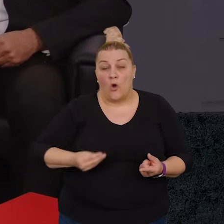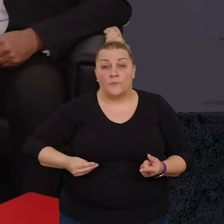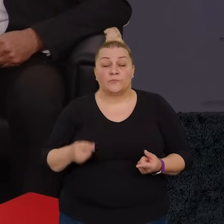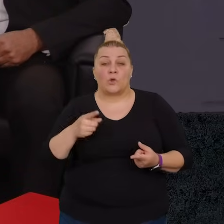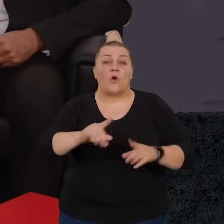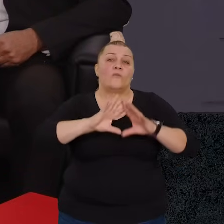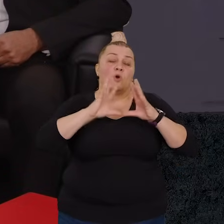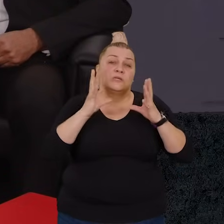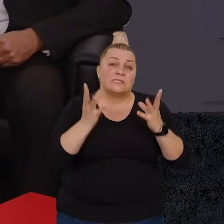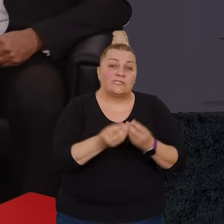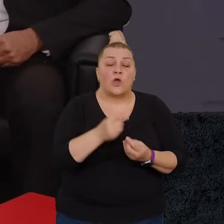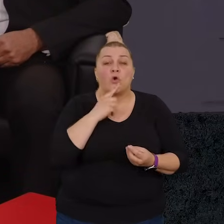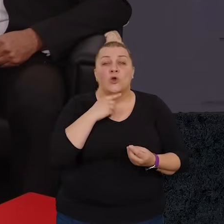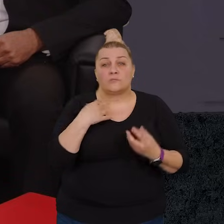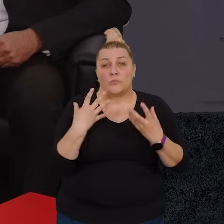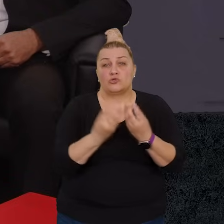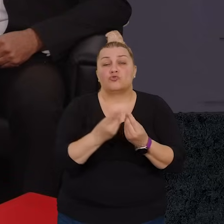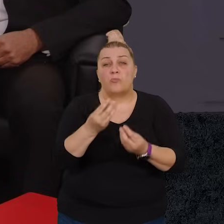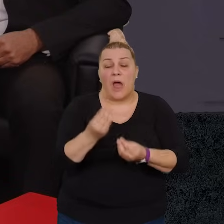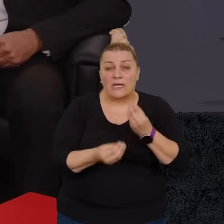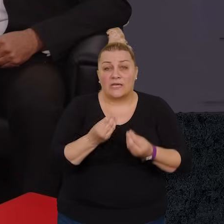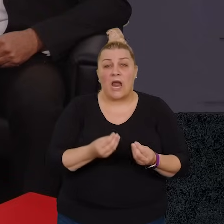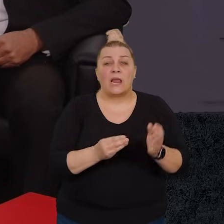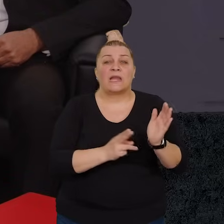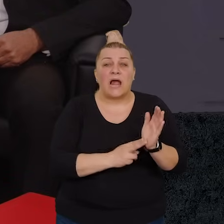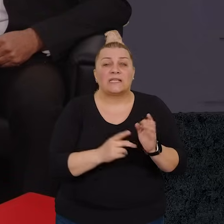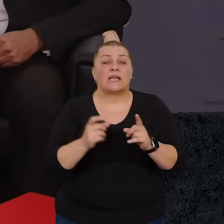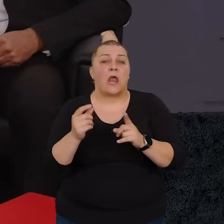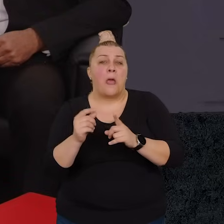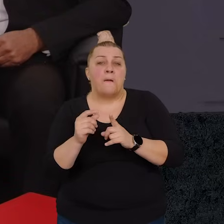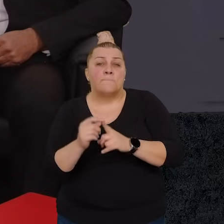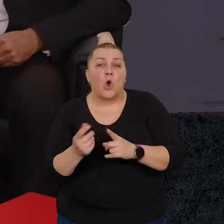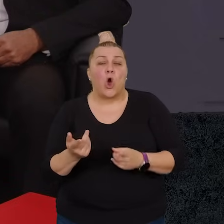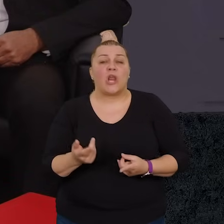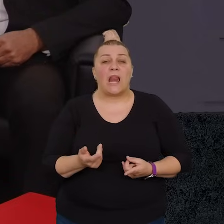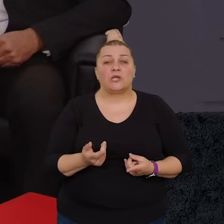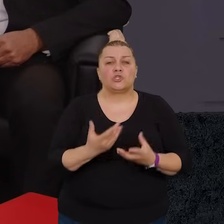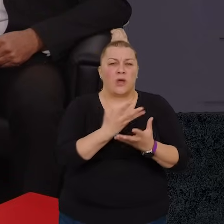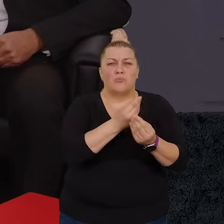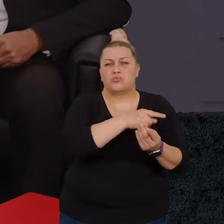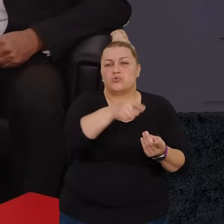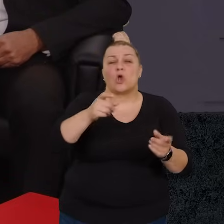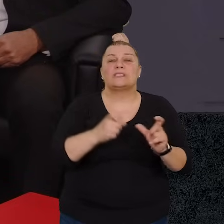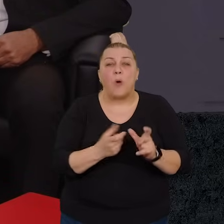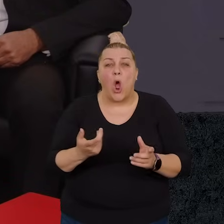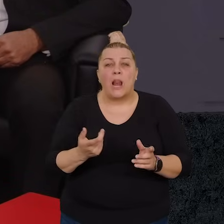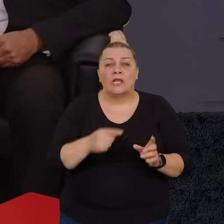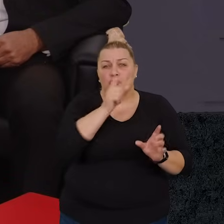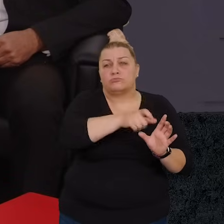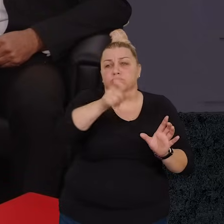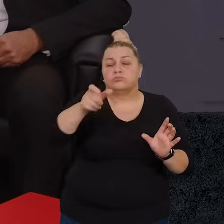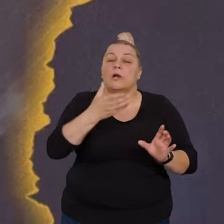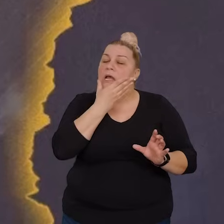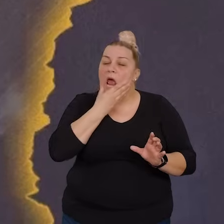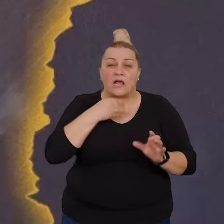cijele generacije vaterpolista s kojima sam igrao, od Tonija Nardelija, Pogorelića, Lozovine, Džonija, cijela ta Smolića, tih